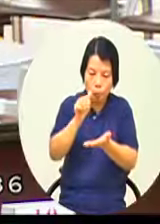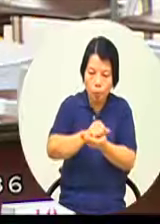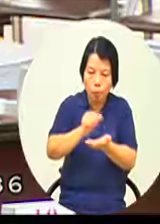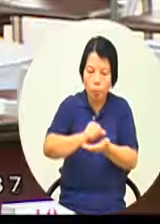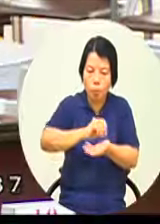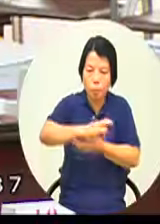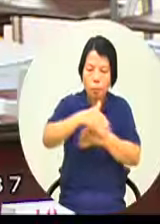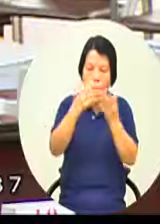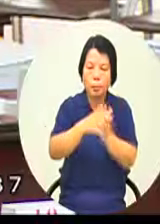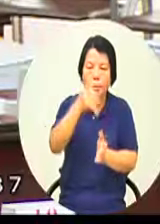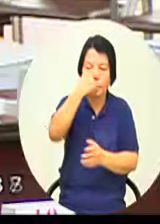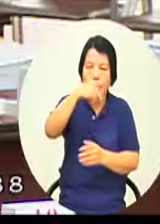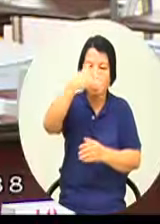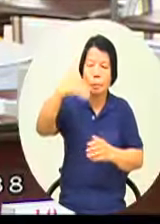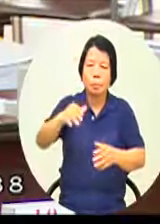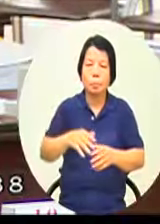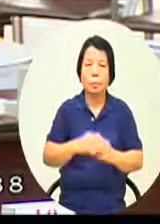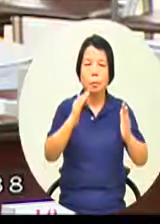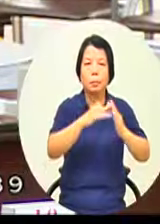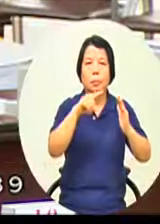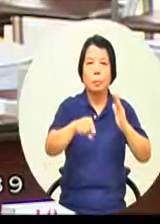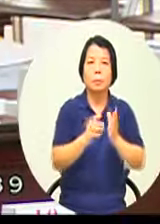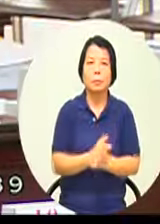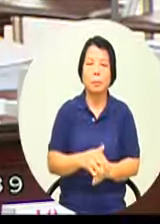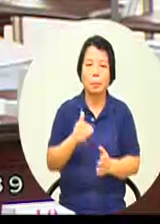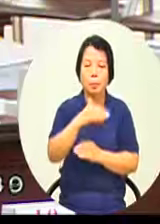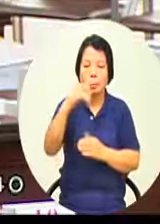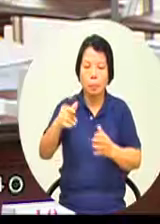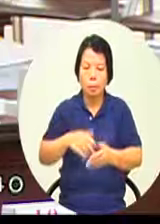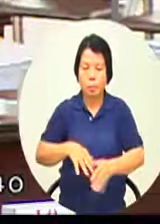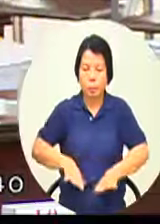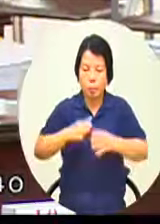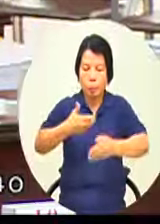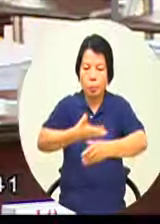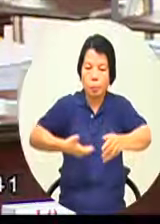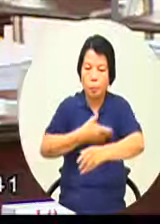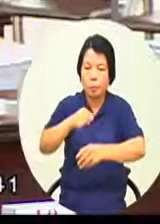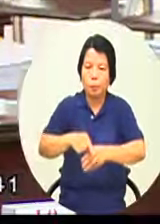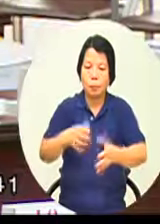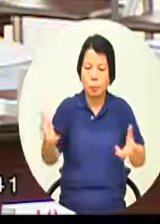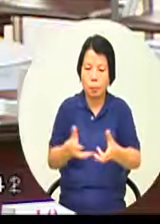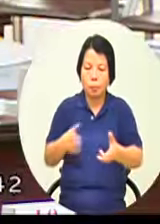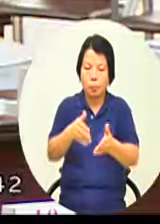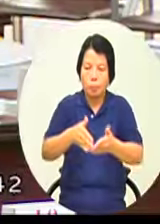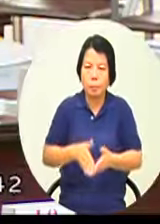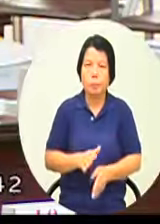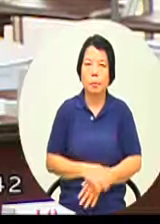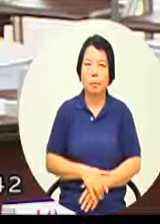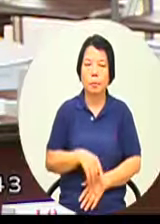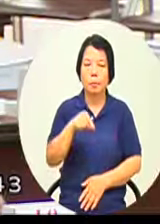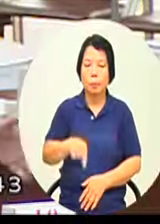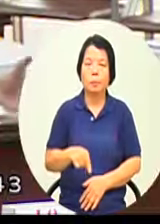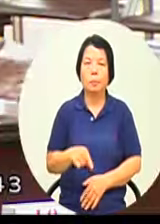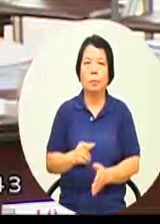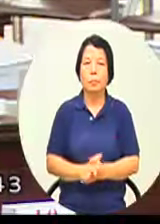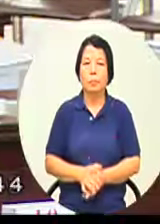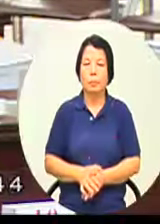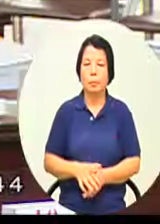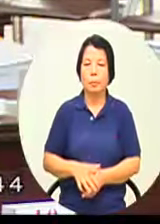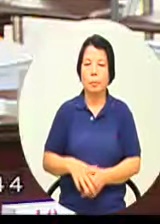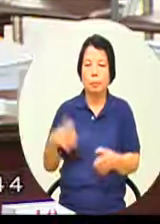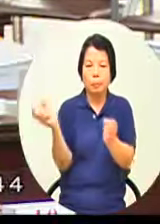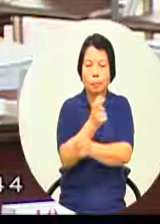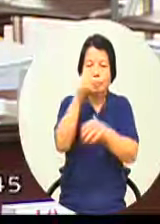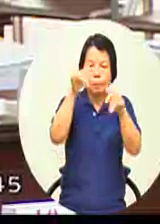山圳嘛，哦，山顶高志宏池嘛，哦，所以咧，这边的下迄个大水来，对不对？